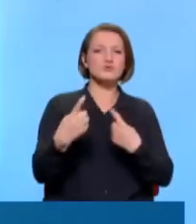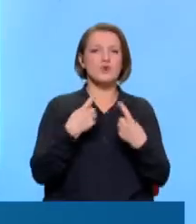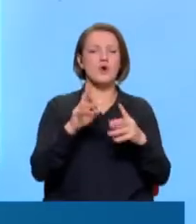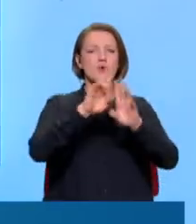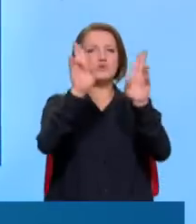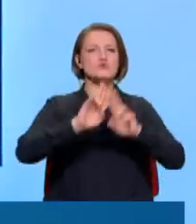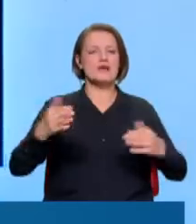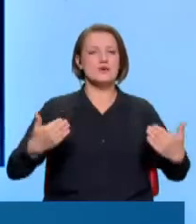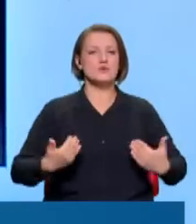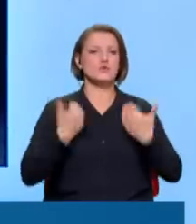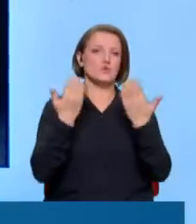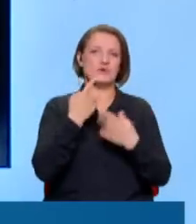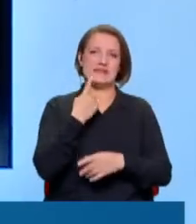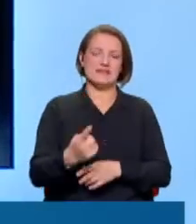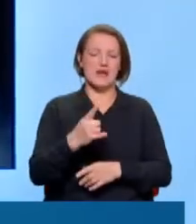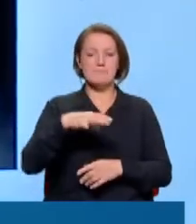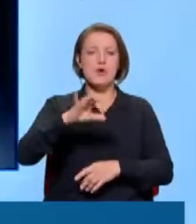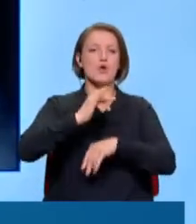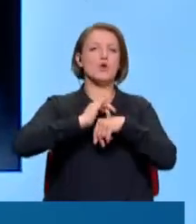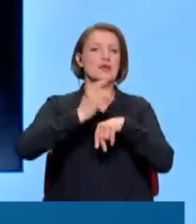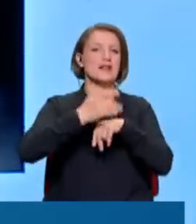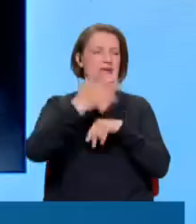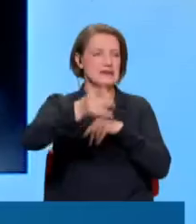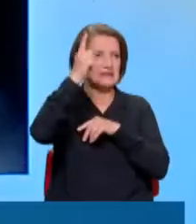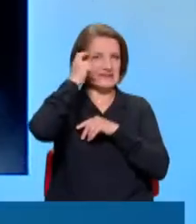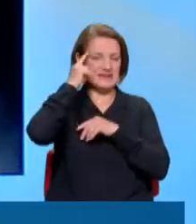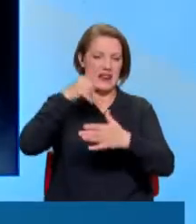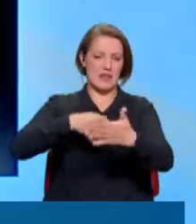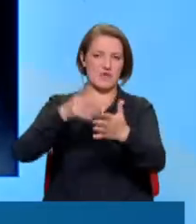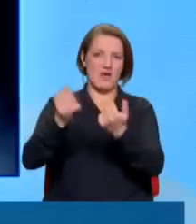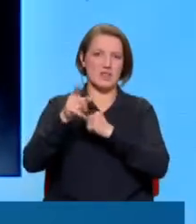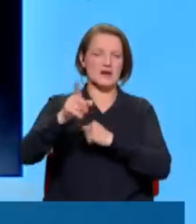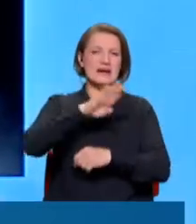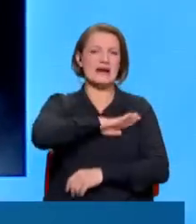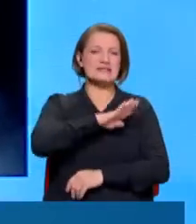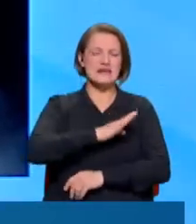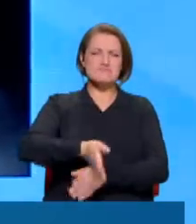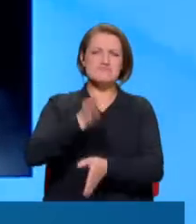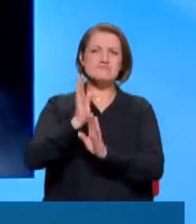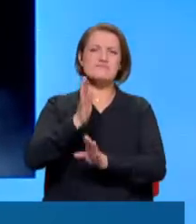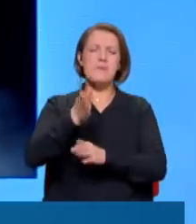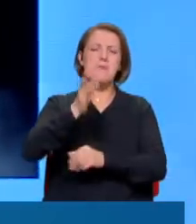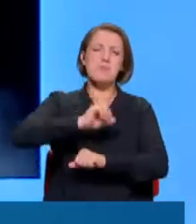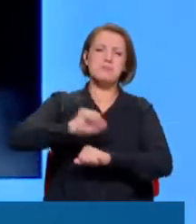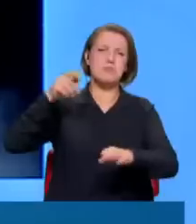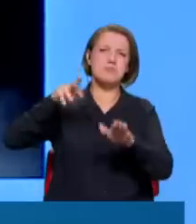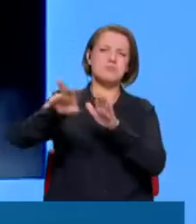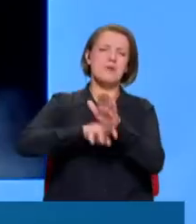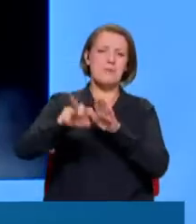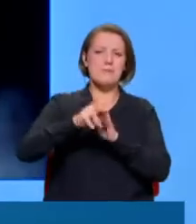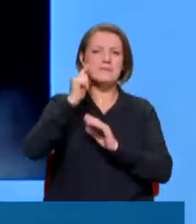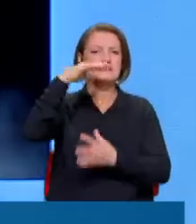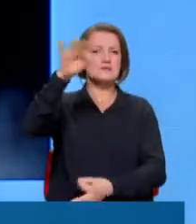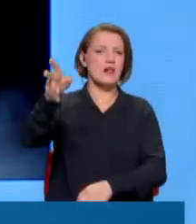Uluslararası Hukuk vurgusu yaptı bölge ülkeleri ise İsrail'i hedef aldı gazze'nin aralıksız bombalanması sivillerin